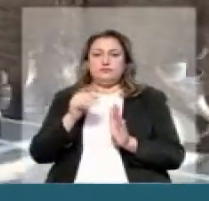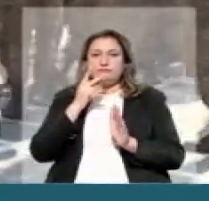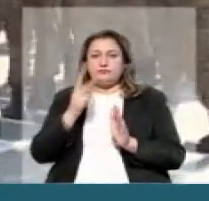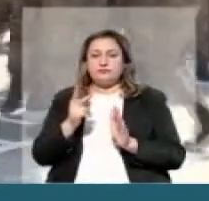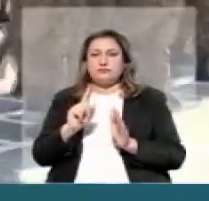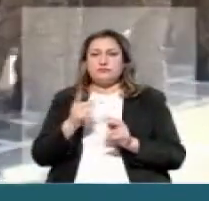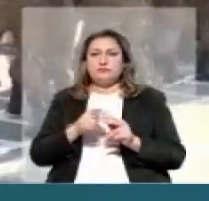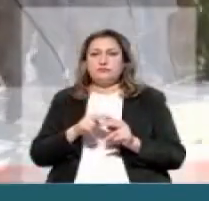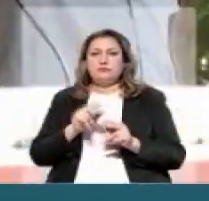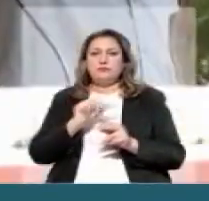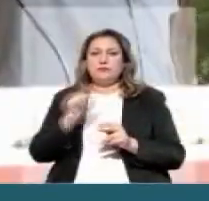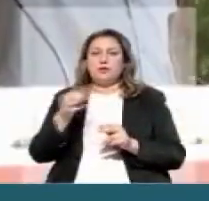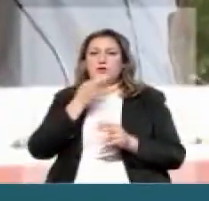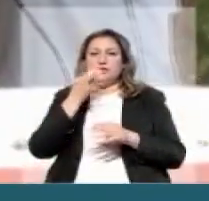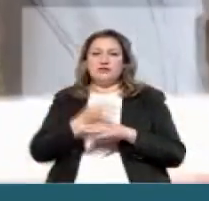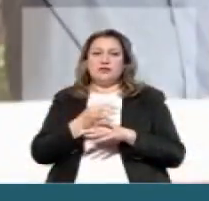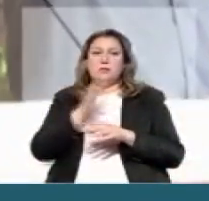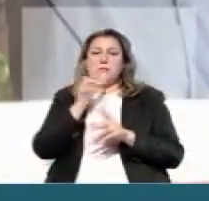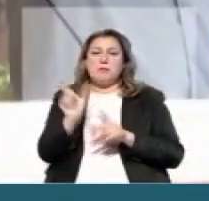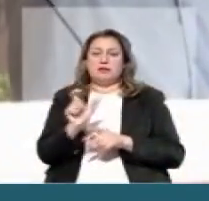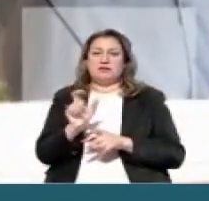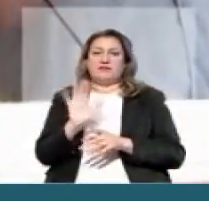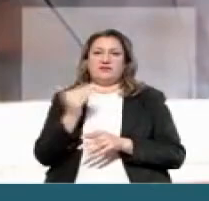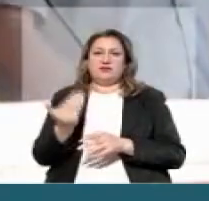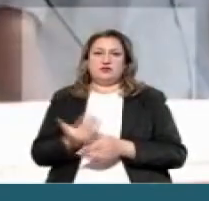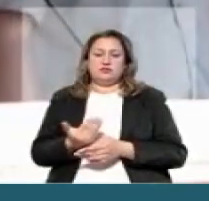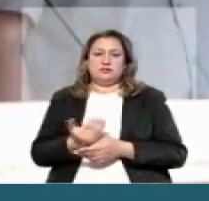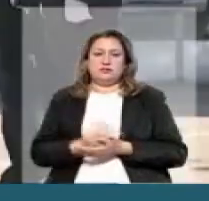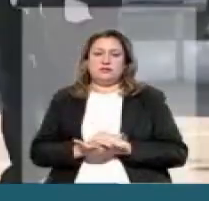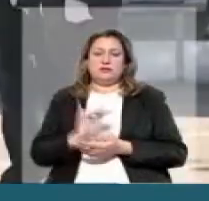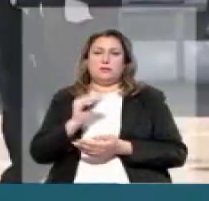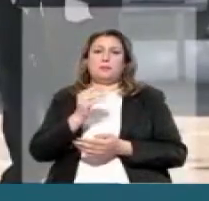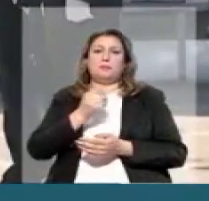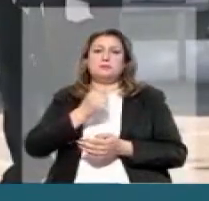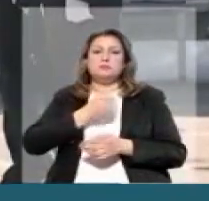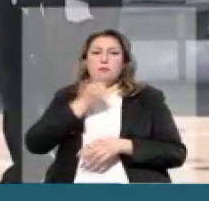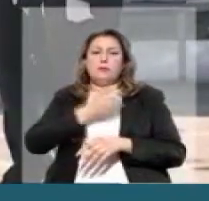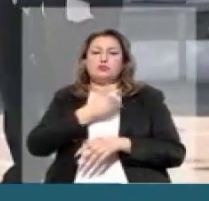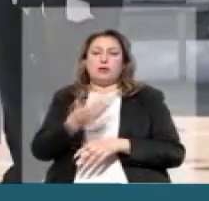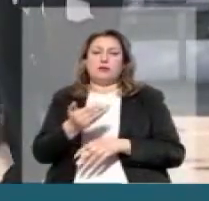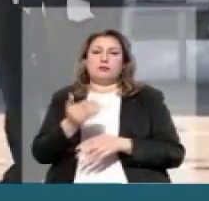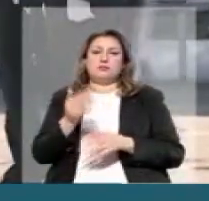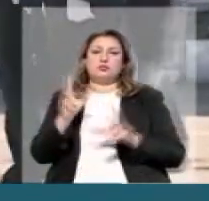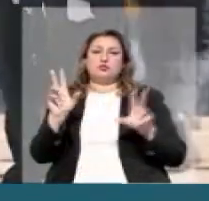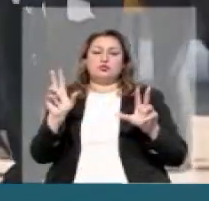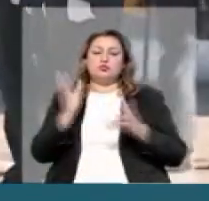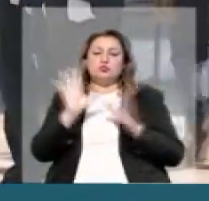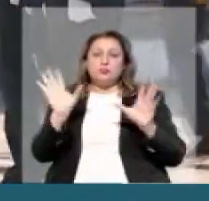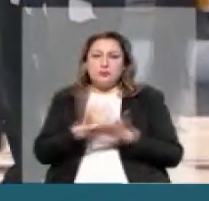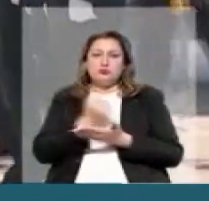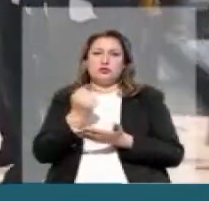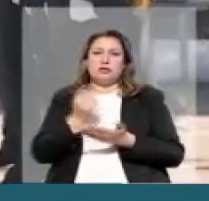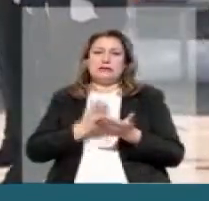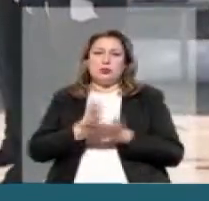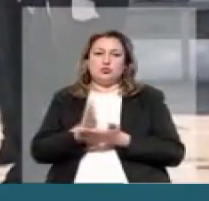өтеуге келген жауынгерлерге бұлардың өміріндегі ең жауапты сәт екенін атап өтті. Алдағы әскери қызметте мол табыстар тіледі.